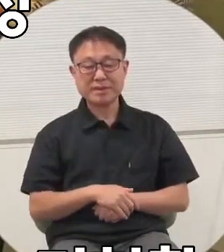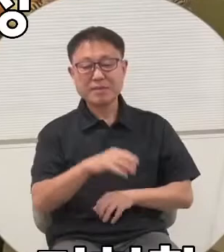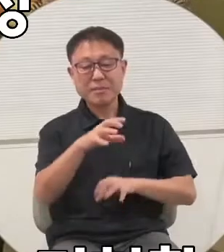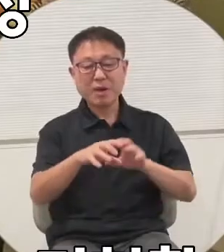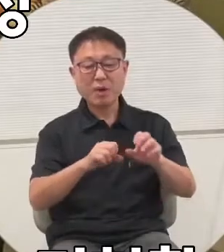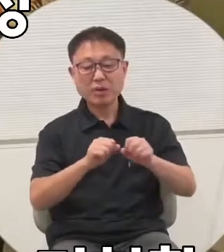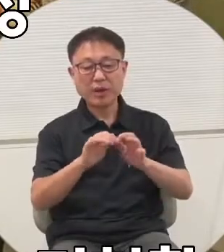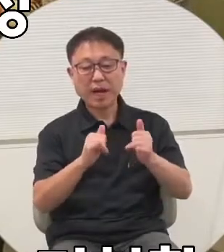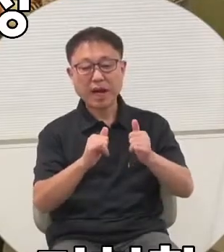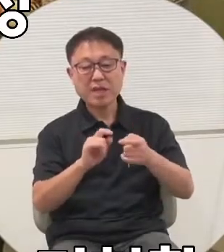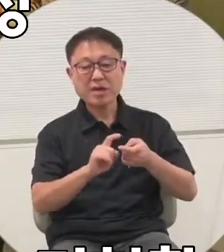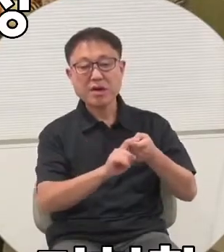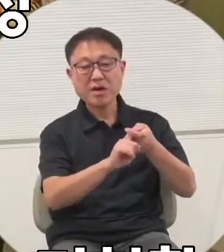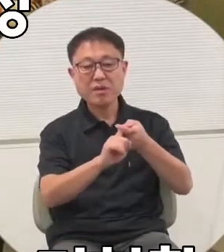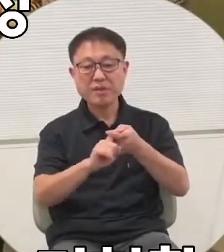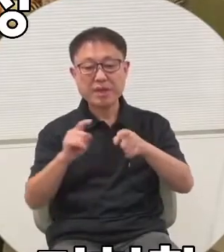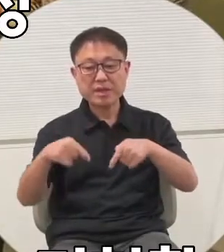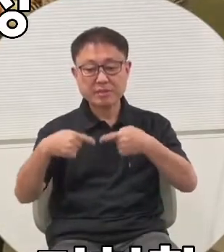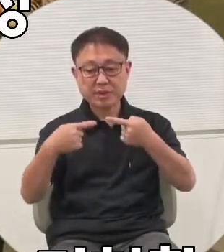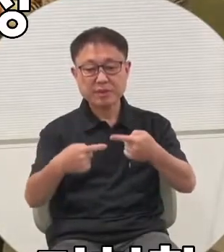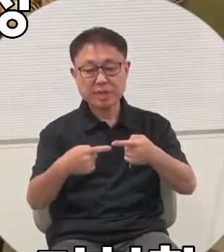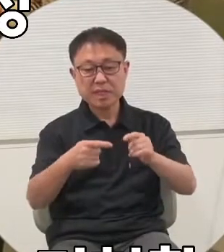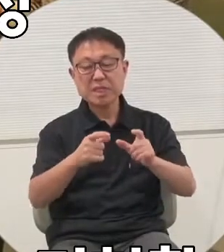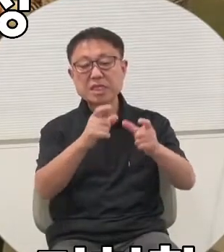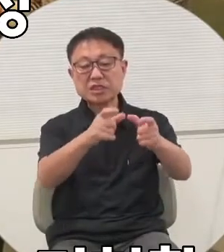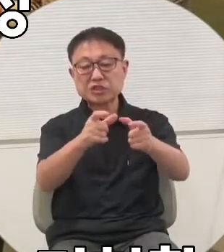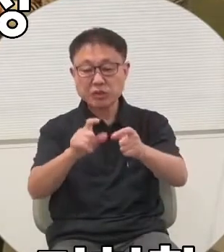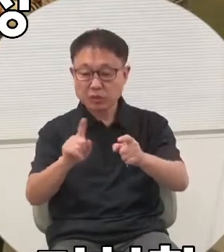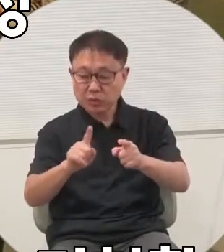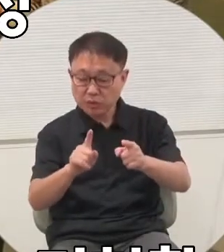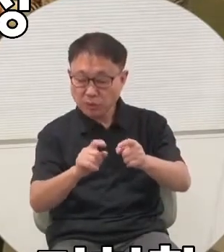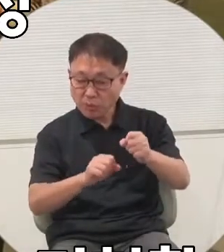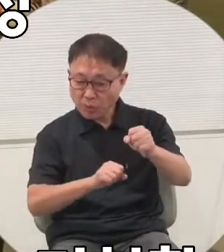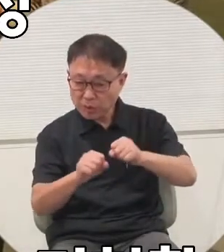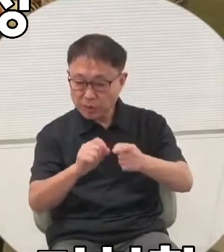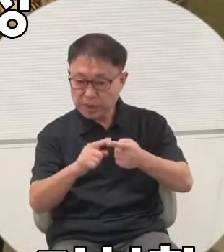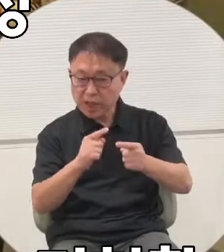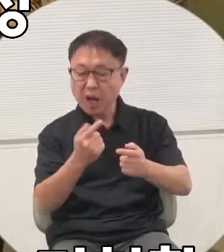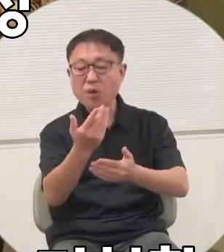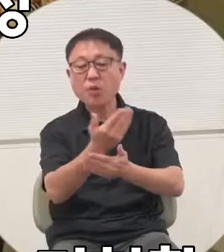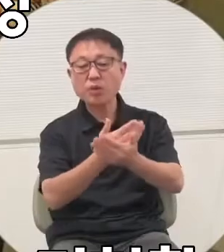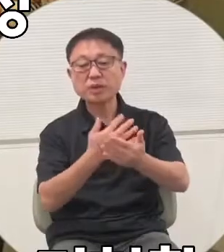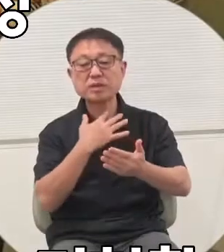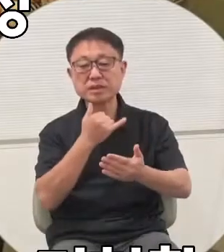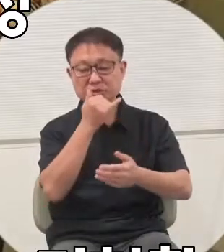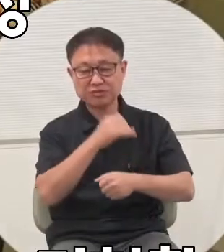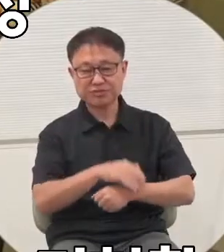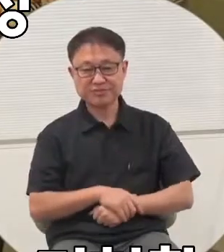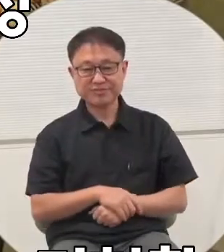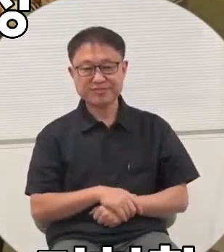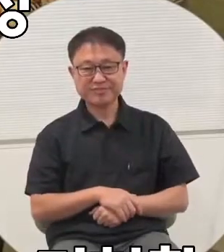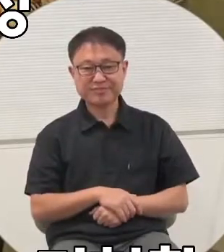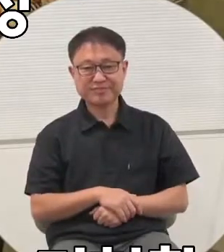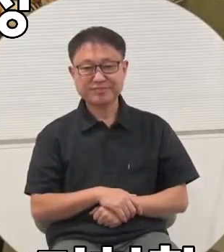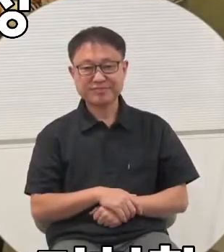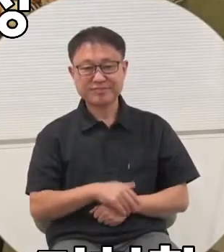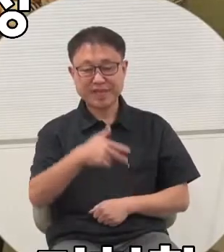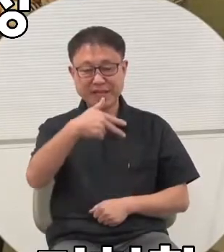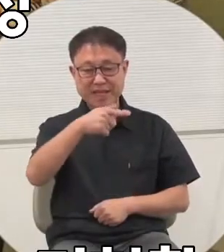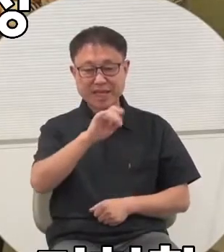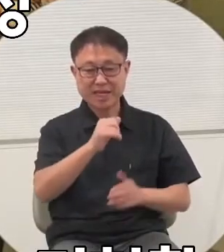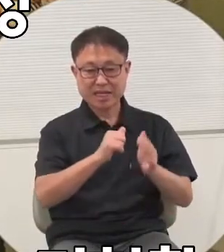연대를 이제 활동하다 보니까 지역 내에서 어떤 활동을 하고 있는지를 공유했었고 그러다 보니까 또 우리 저희 장수정